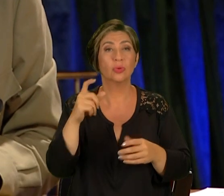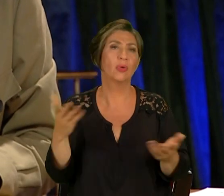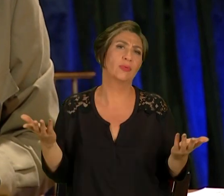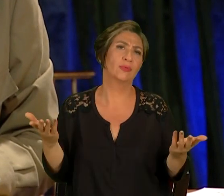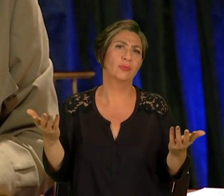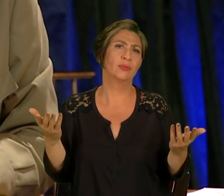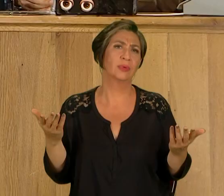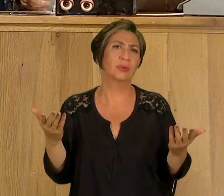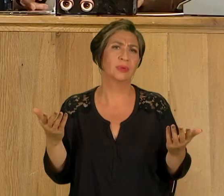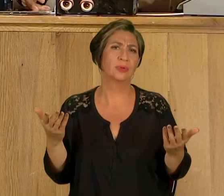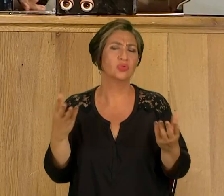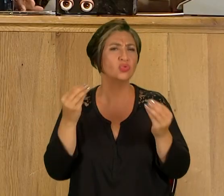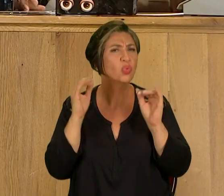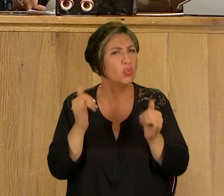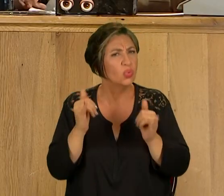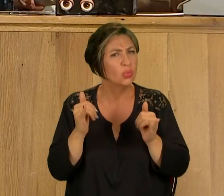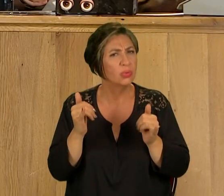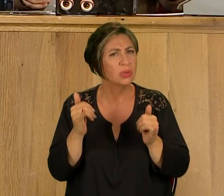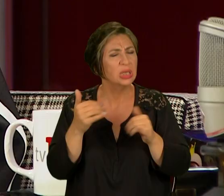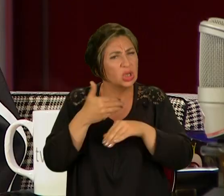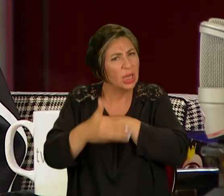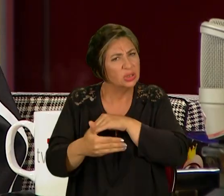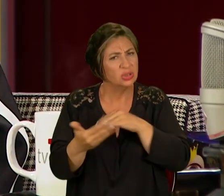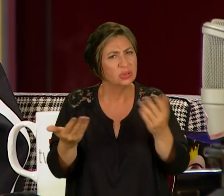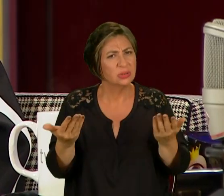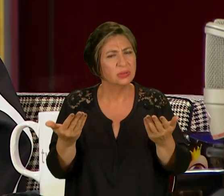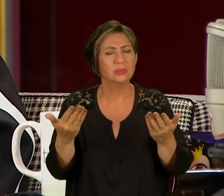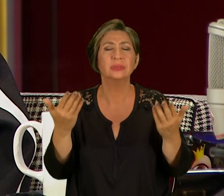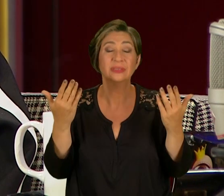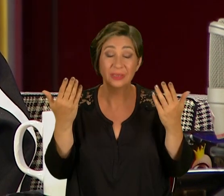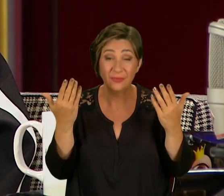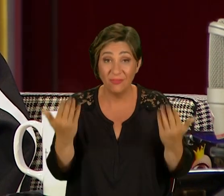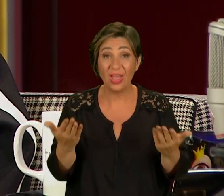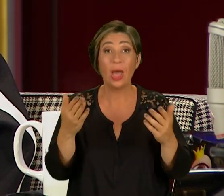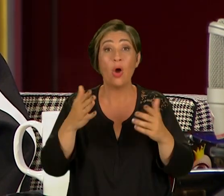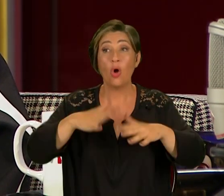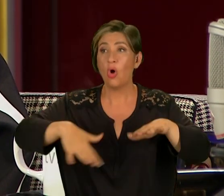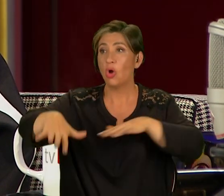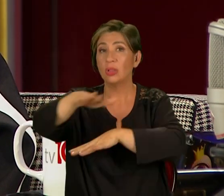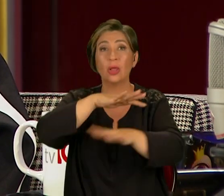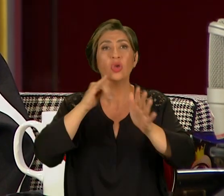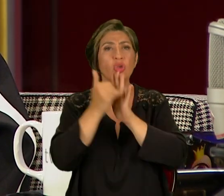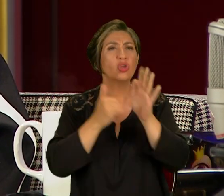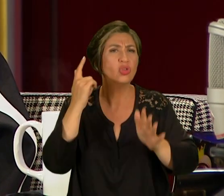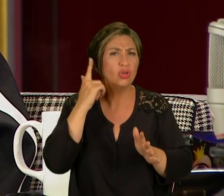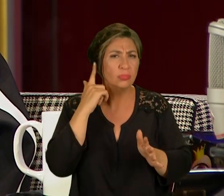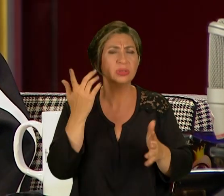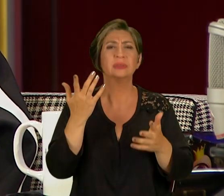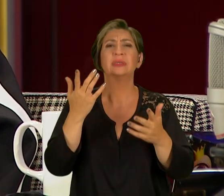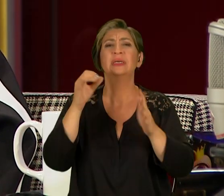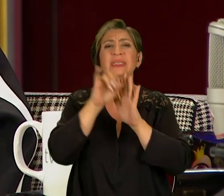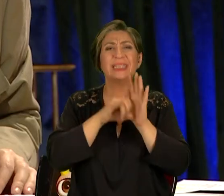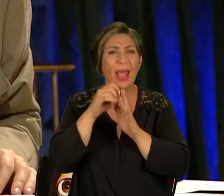Öf. Çok fena. Yani ve ortalık YouTuber,